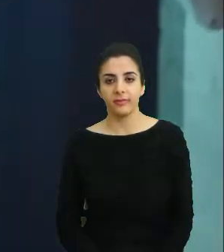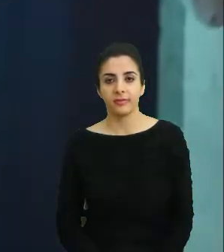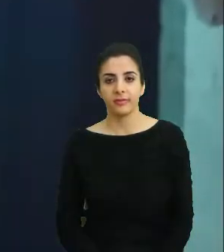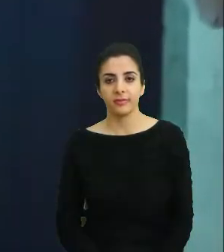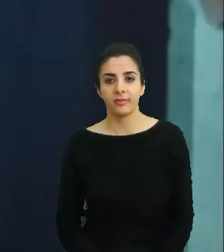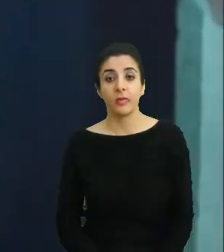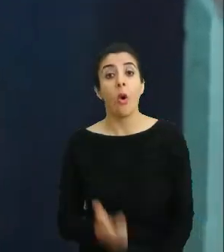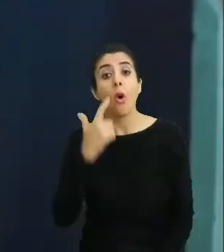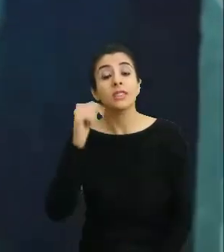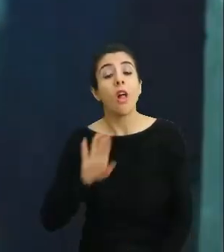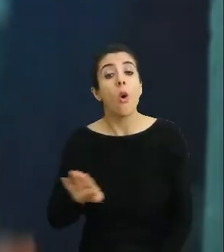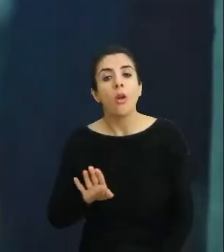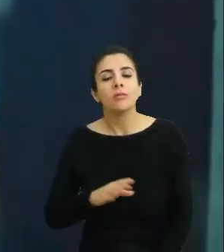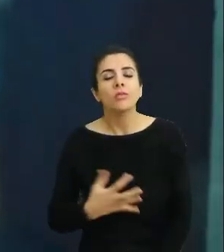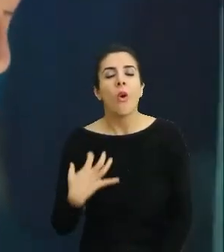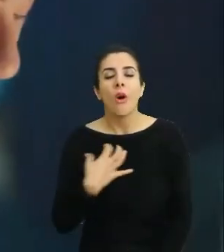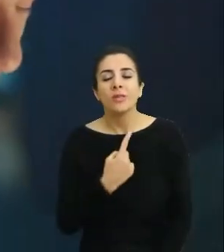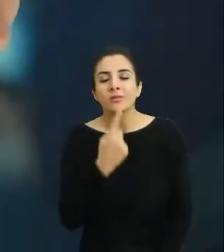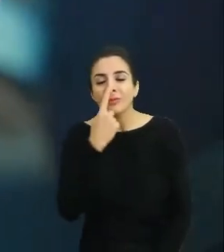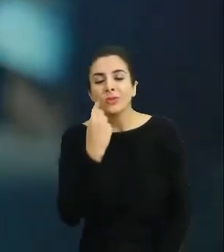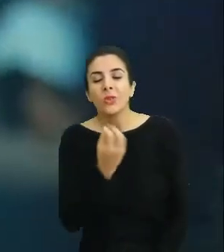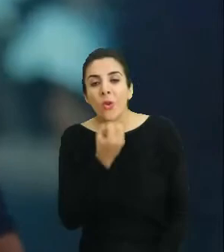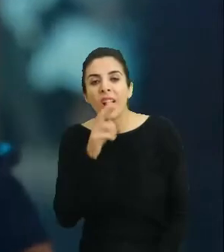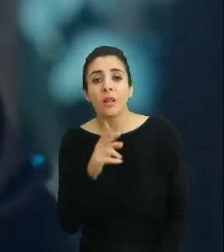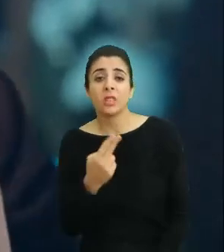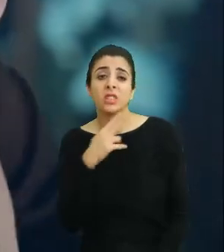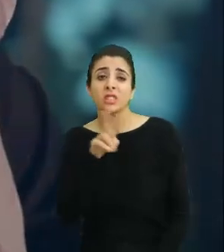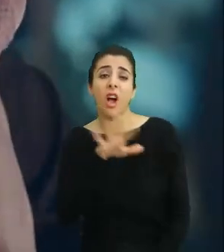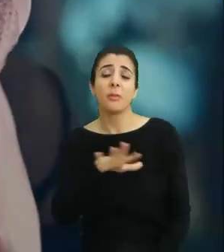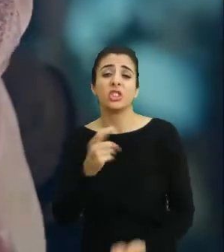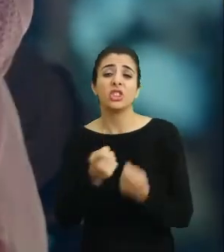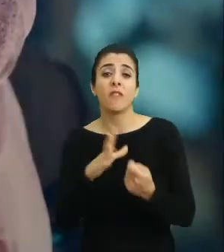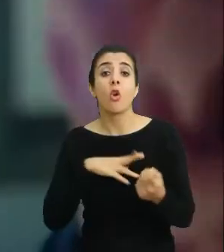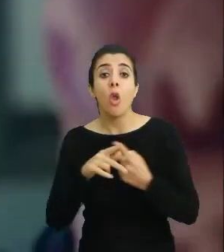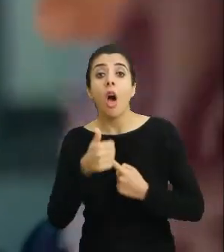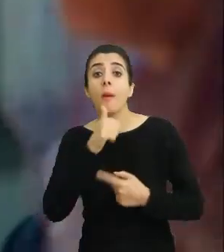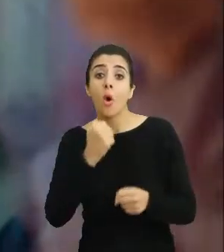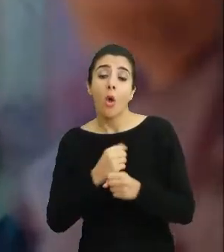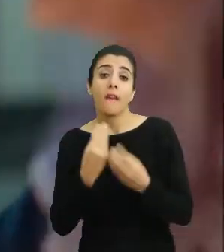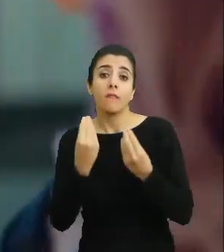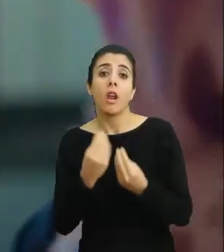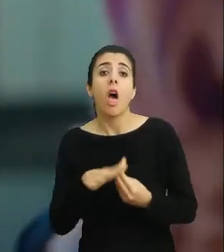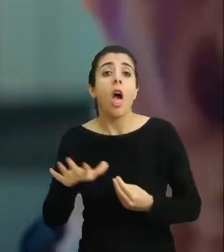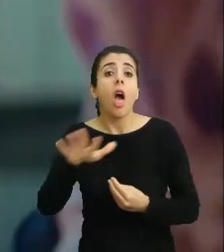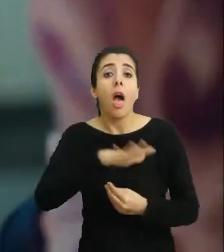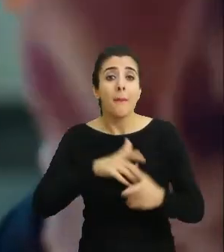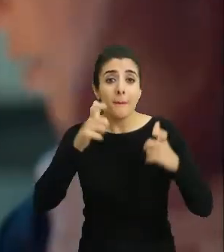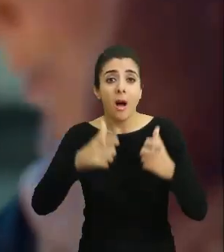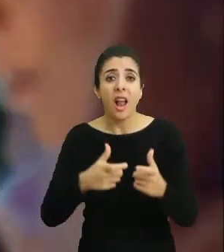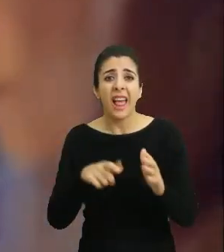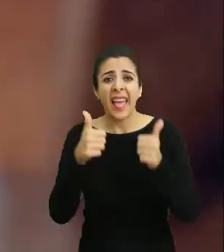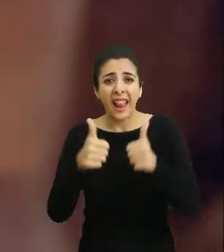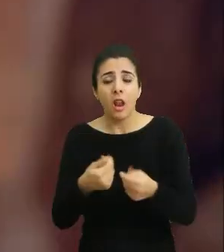Hoş geldin abi. Oh, gül kokar benim hanım, gül. Kızların işleri var. Nuri abileri vazife vermiş. Bütün mahalleye ilan